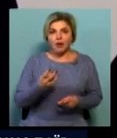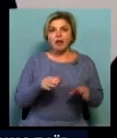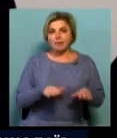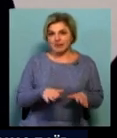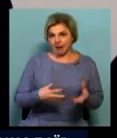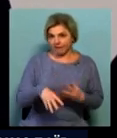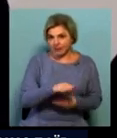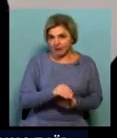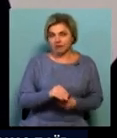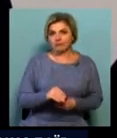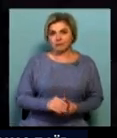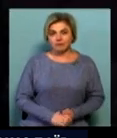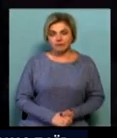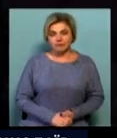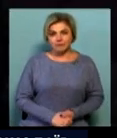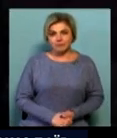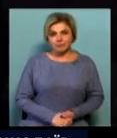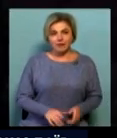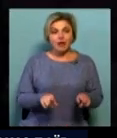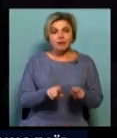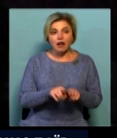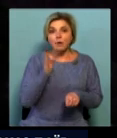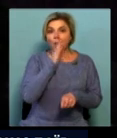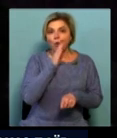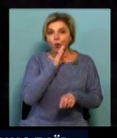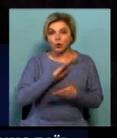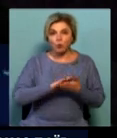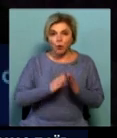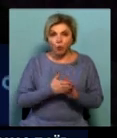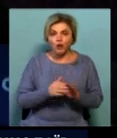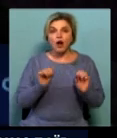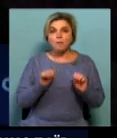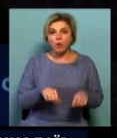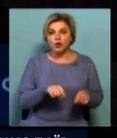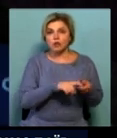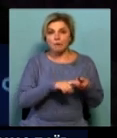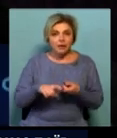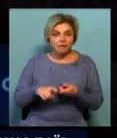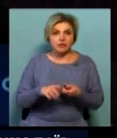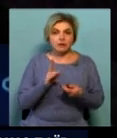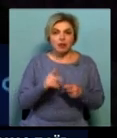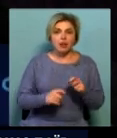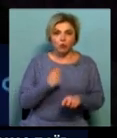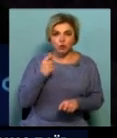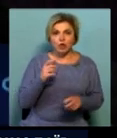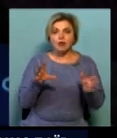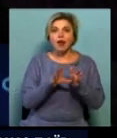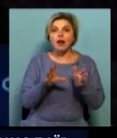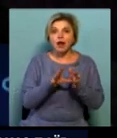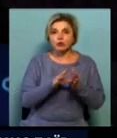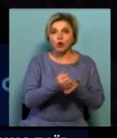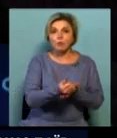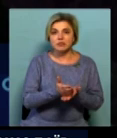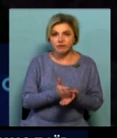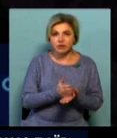місцях, все буде добре. Такі погодні умови можуть призвести до порушень в електропостачаннях